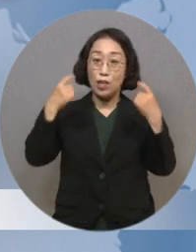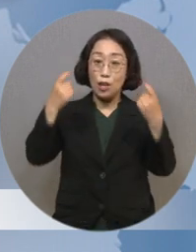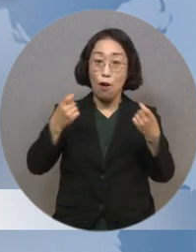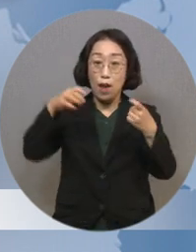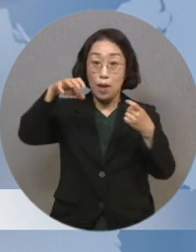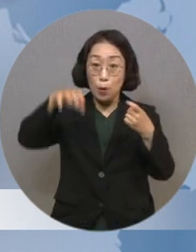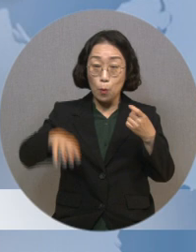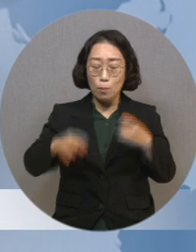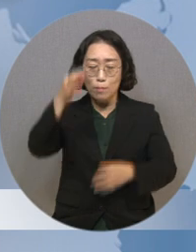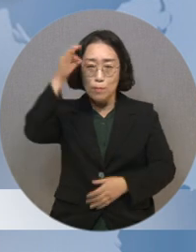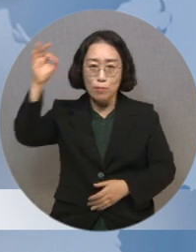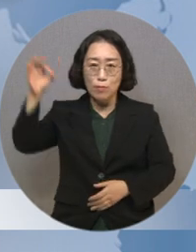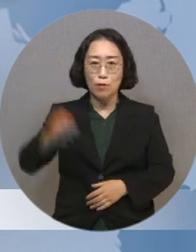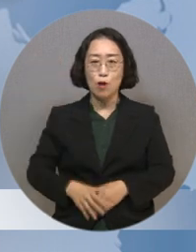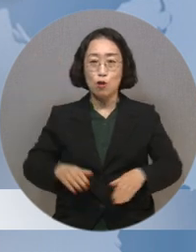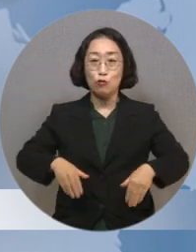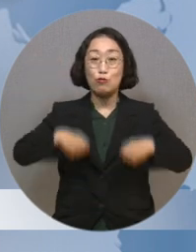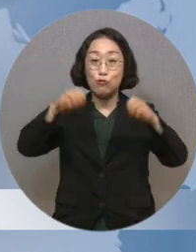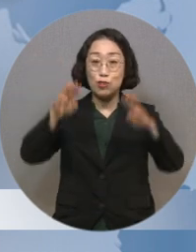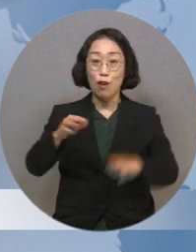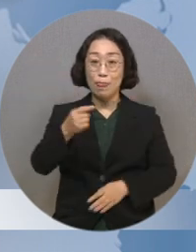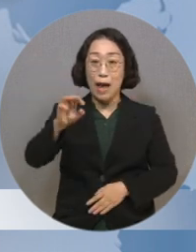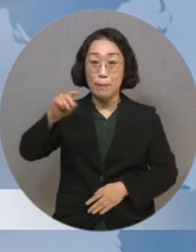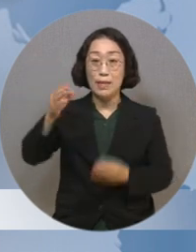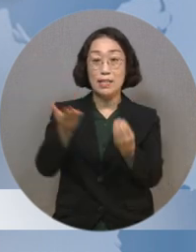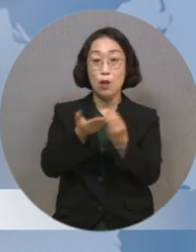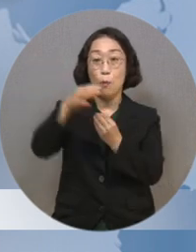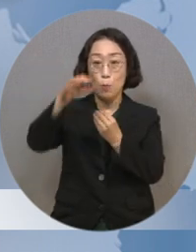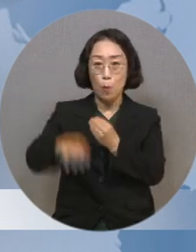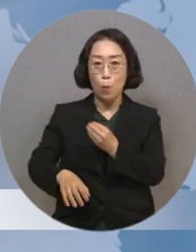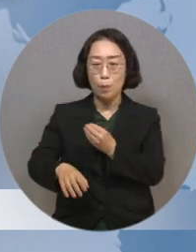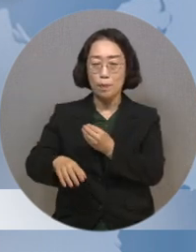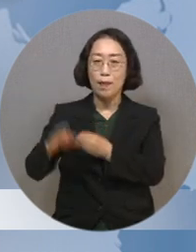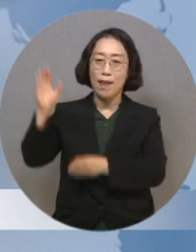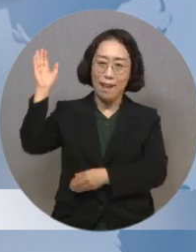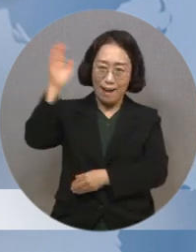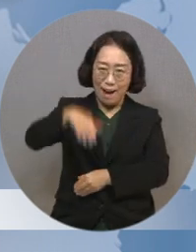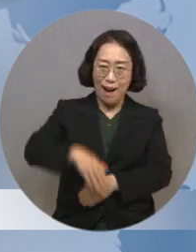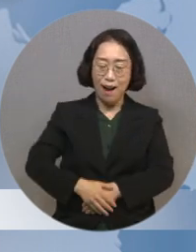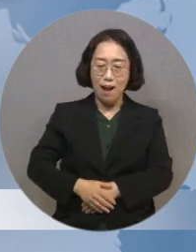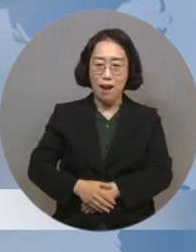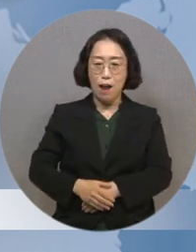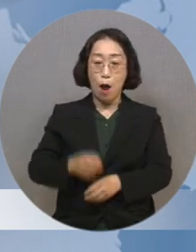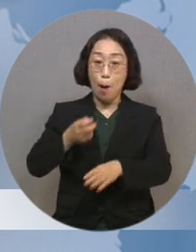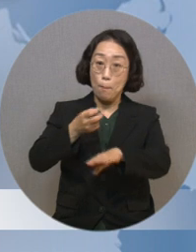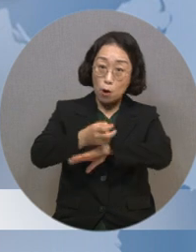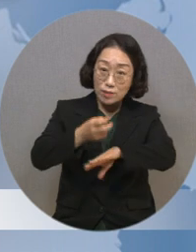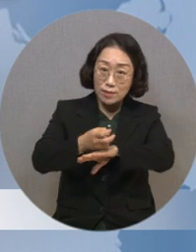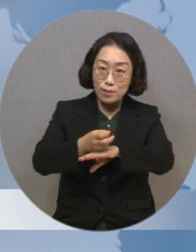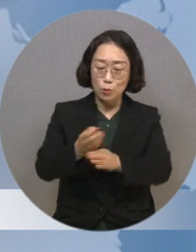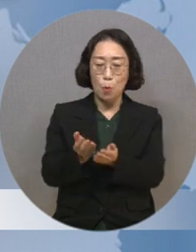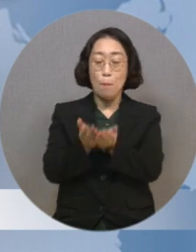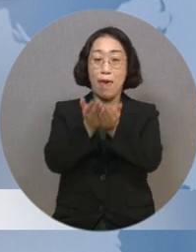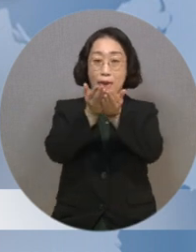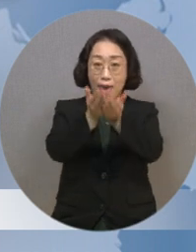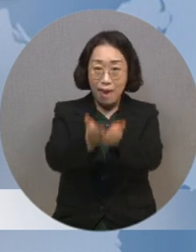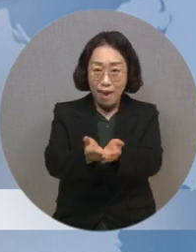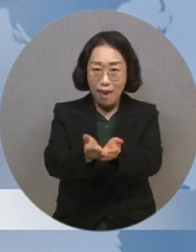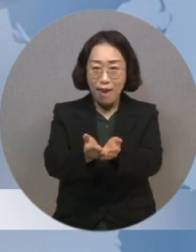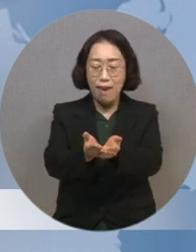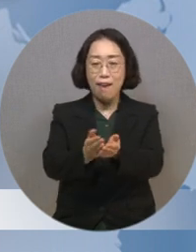하면 떠오르는 춘천 남이섬을 찾은 건데요. 버스를 타고 배를 타고 도착한 숲속에서의